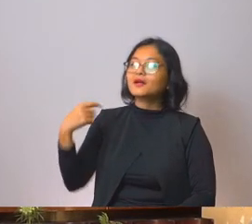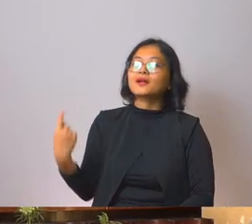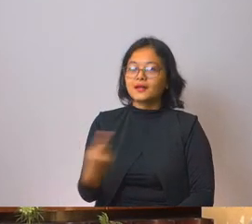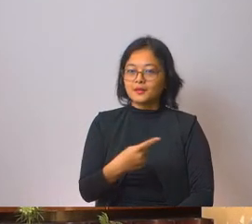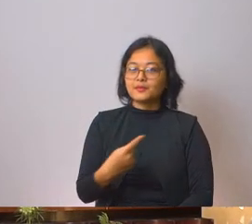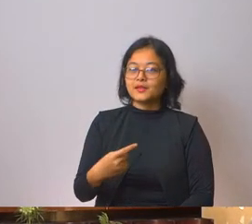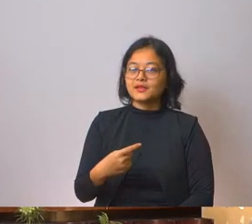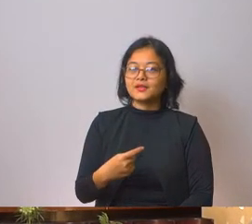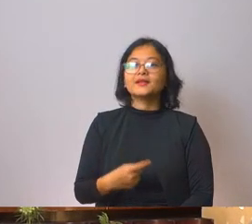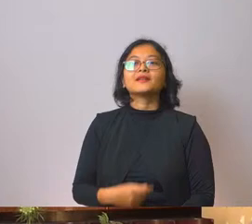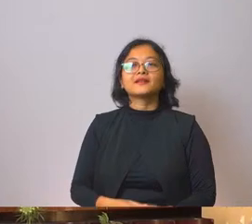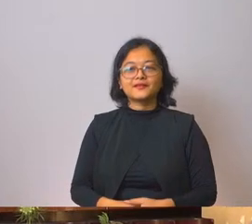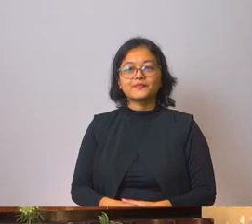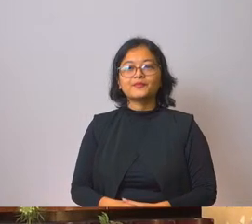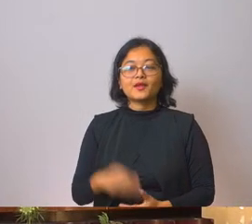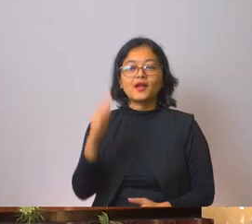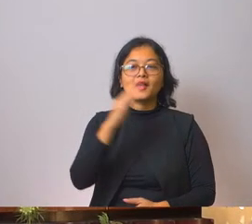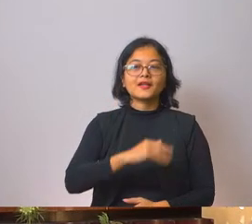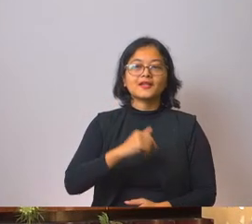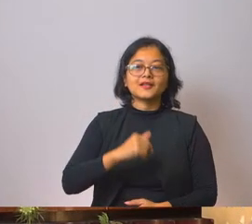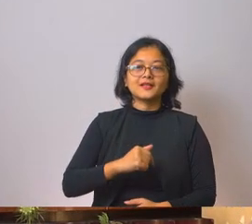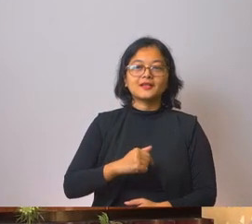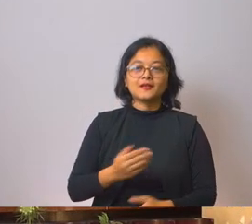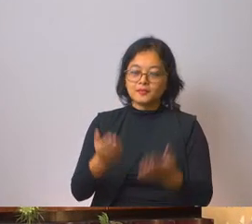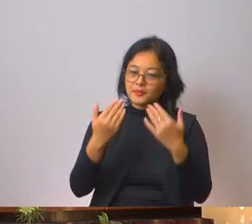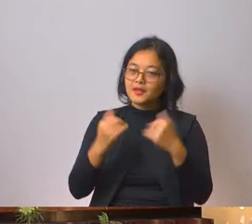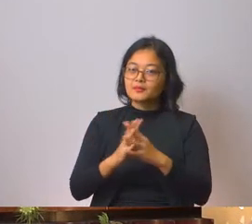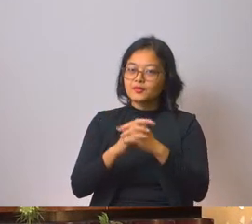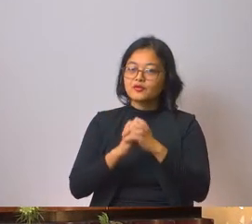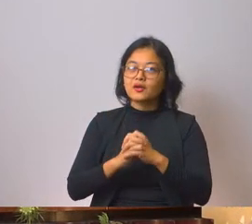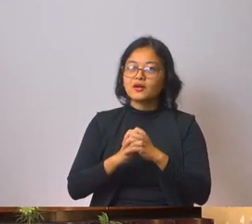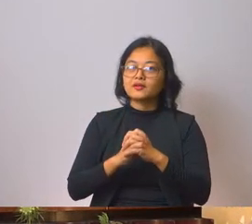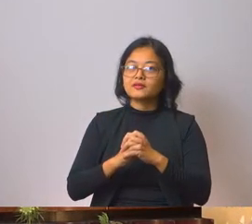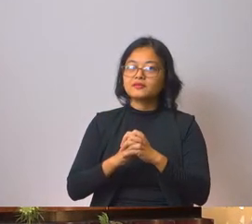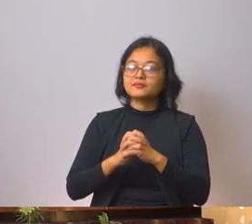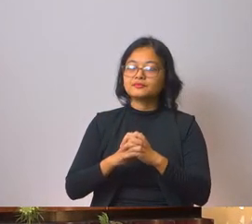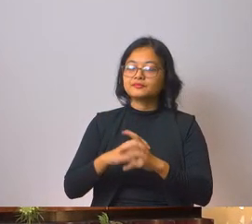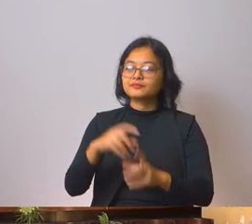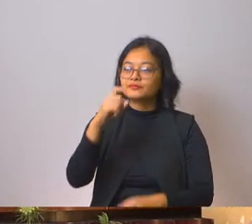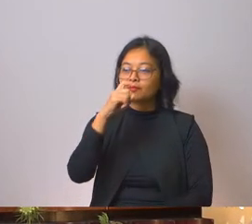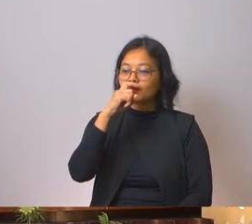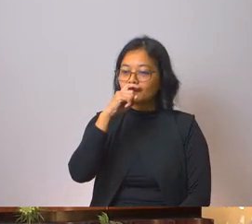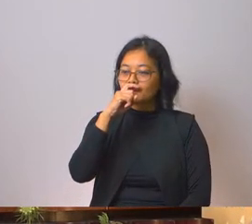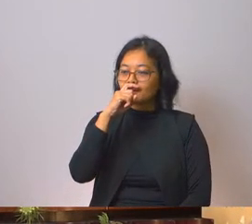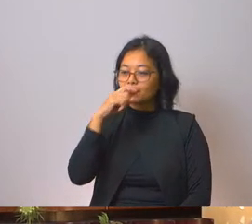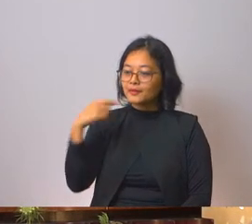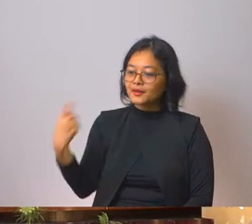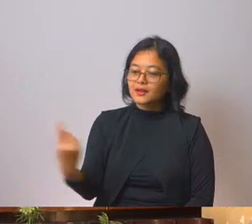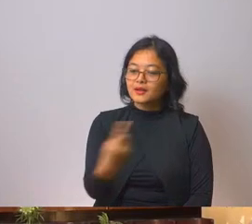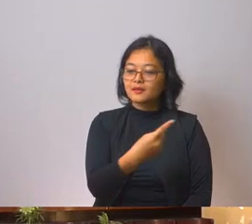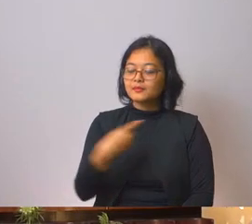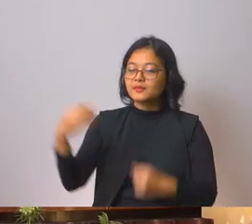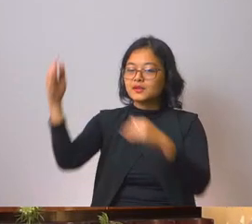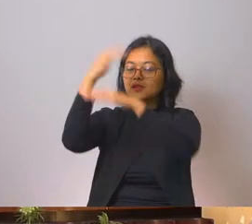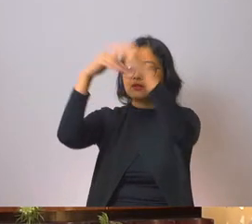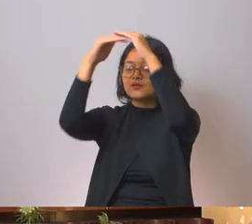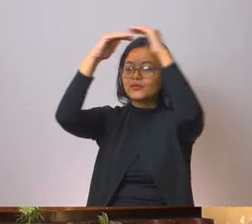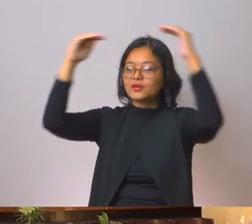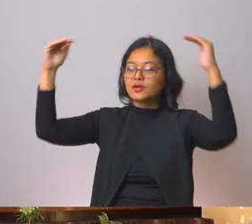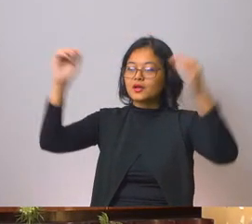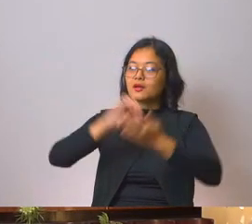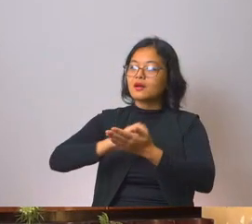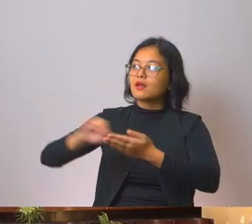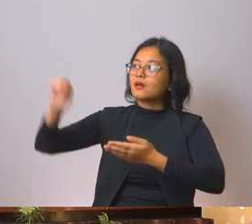kita hari ini. Mari kita berdoa. Bapa kami yang di sorga, dikuduskanlah